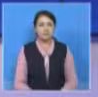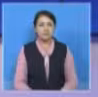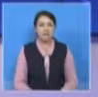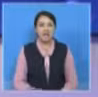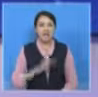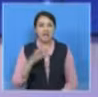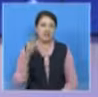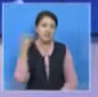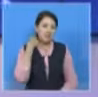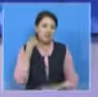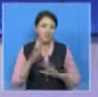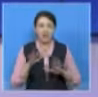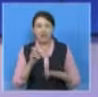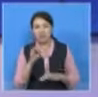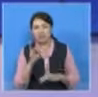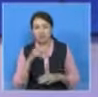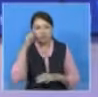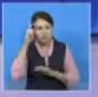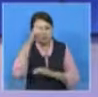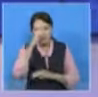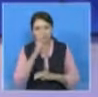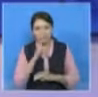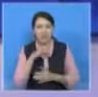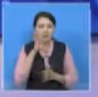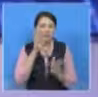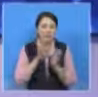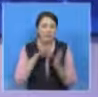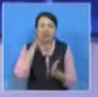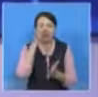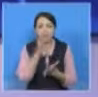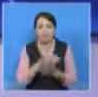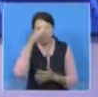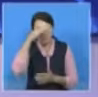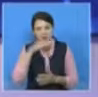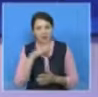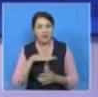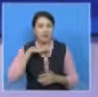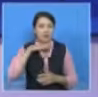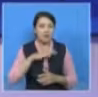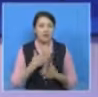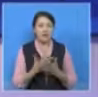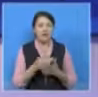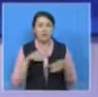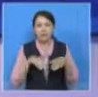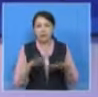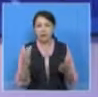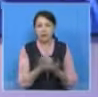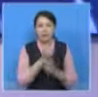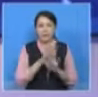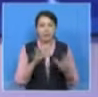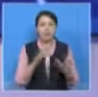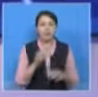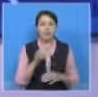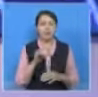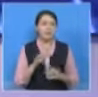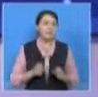Алимент қарыз емес, парыз, бірақ оны түсінбей жүрген жауапсыз әкелер әлі де жетерлік. Сондықтан да бұл әлі күнге дейін шешімін таппаған әлеуметтік